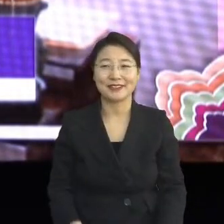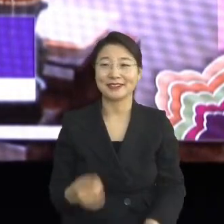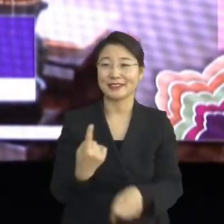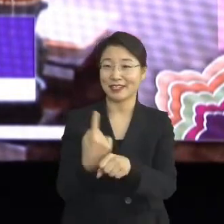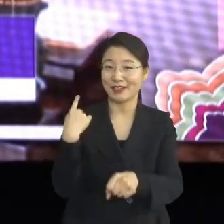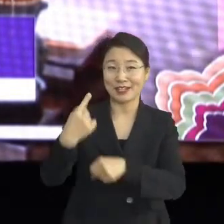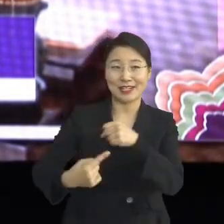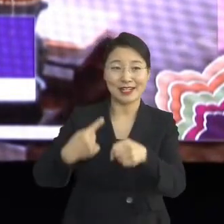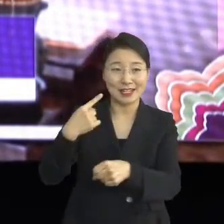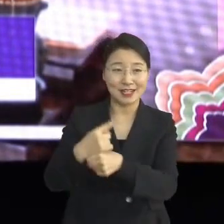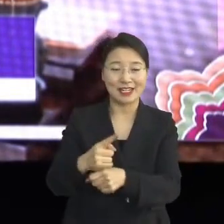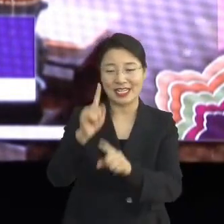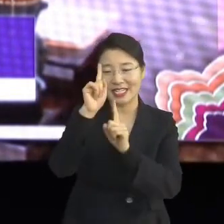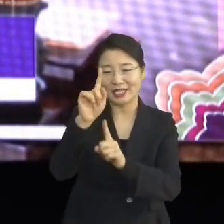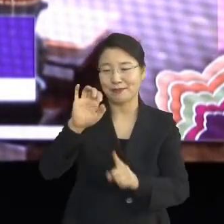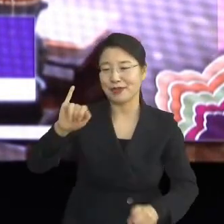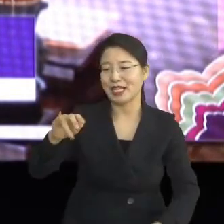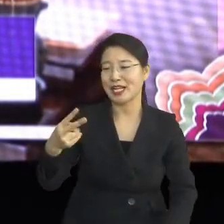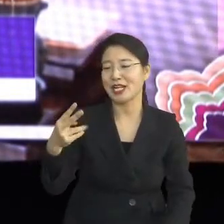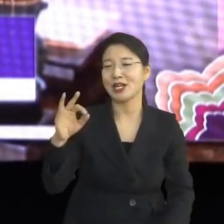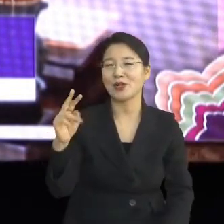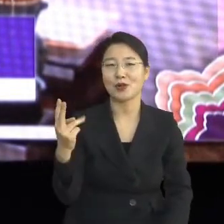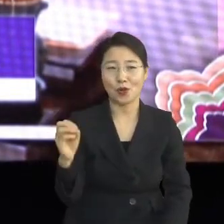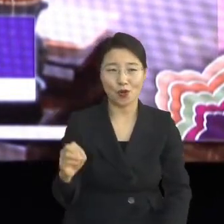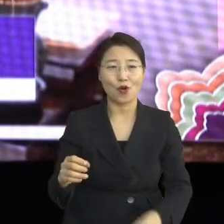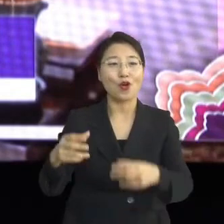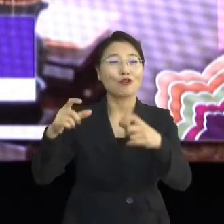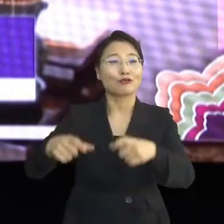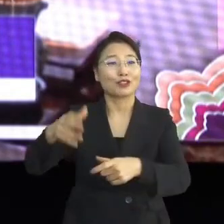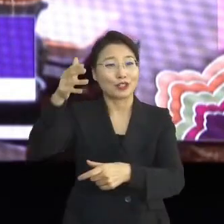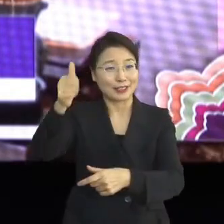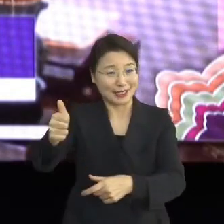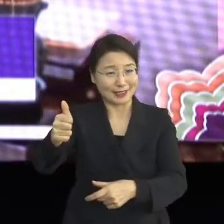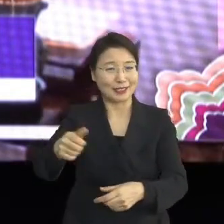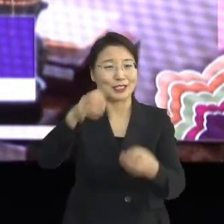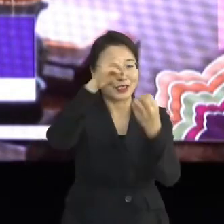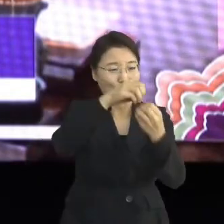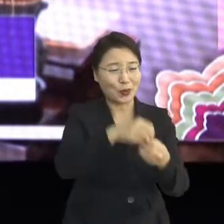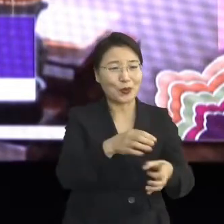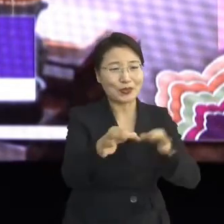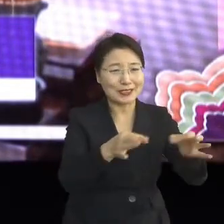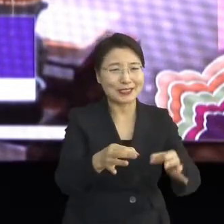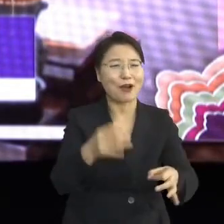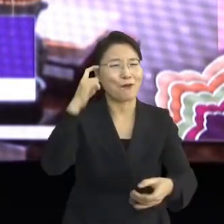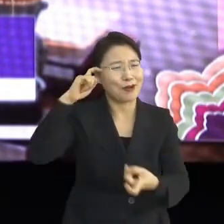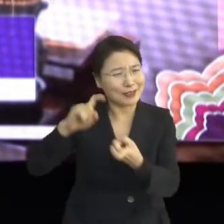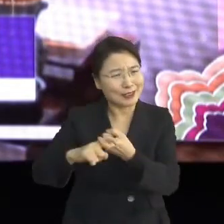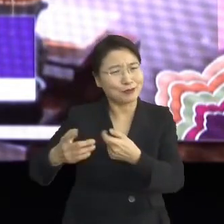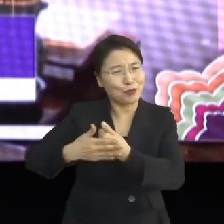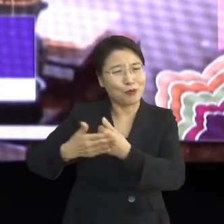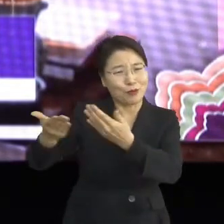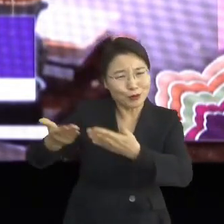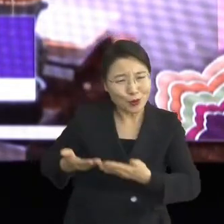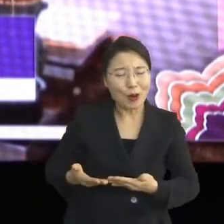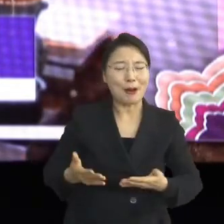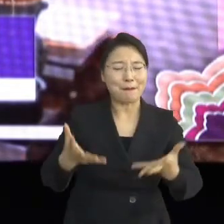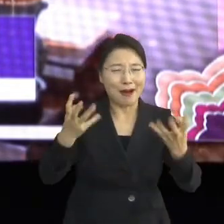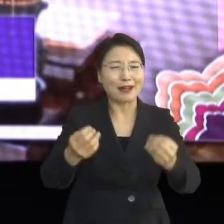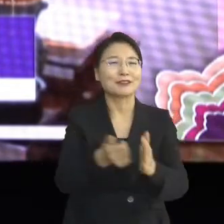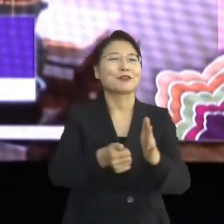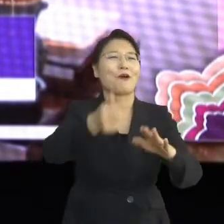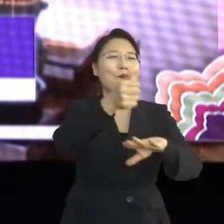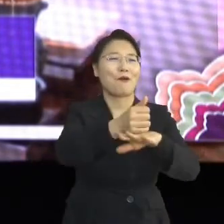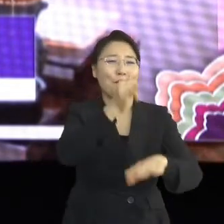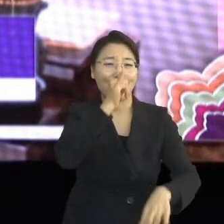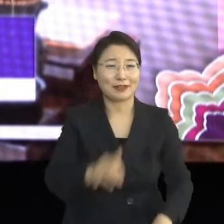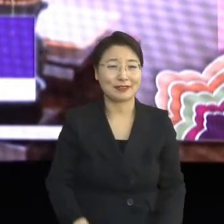한 해 이필영 구청장님의 전통시장에 대한 관심 덕분에 많은 일을 해내었습니다. 도움을 받은 만큼